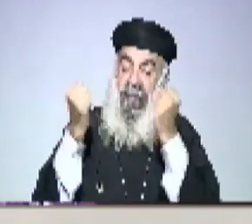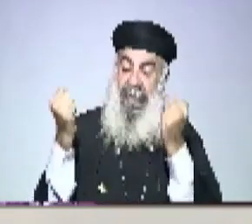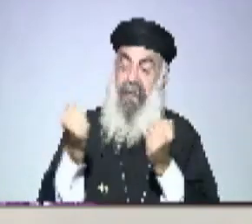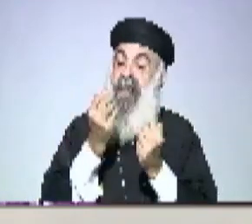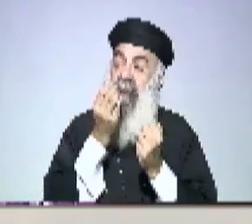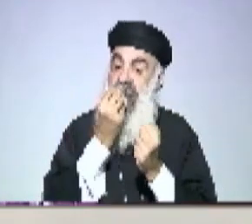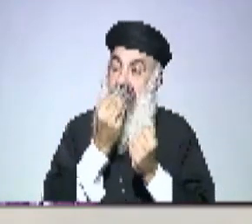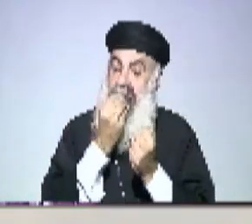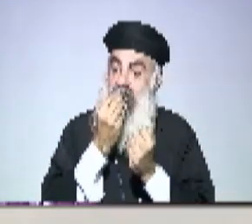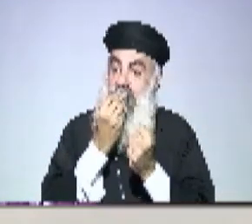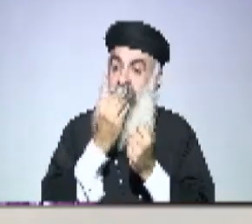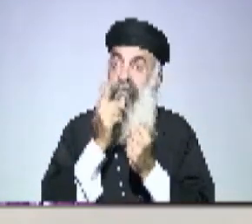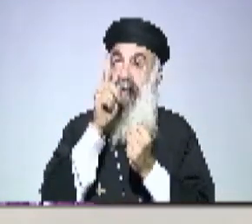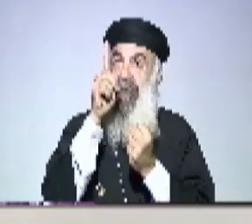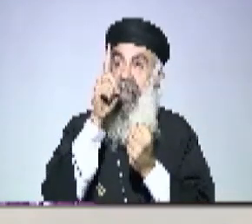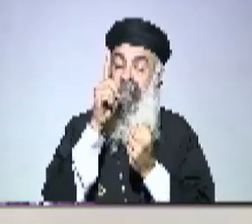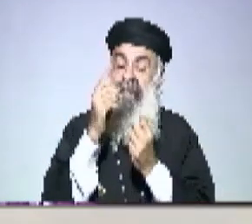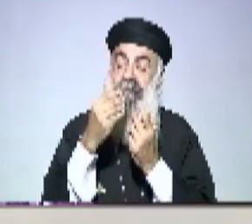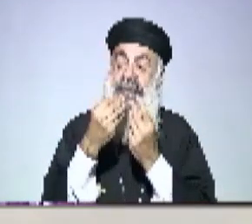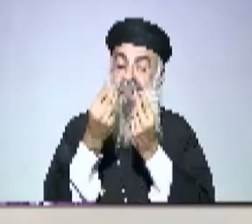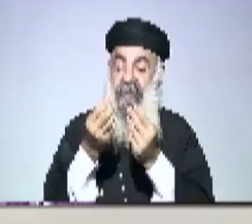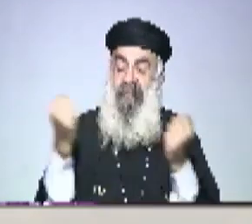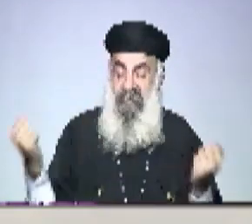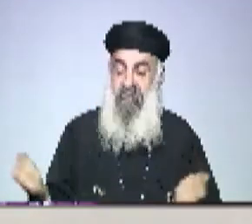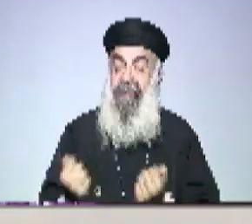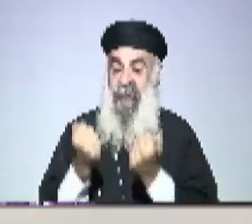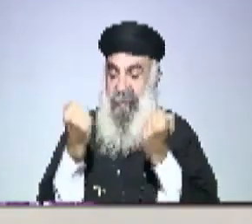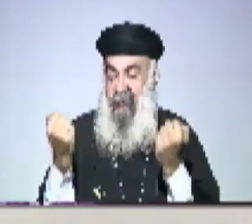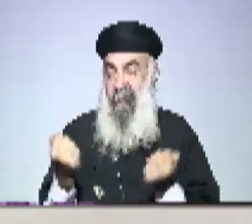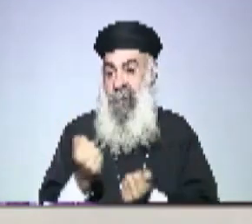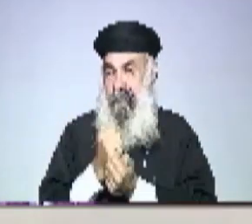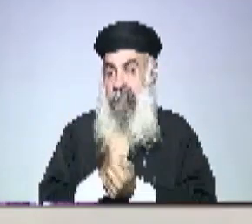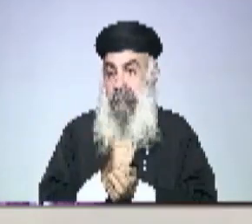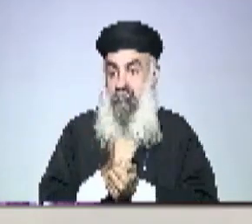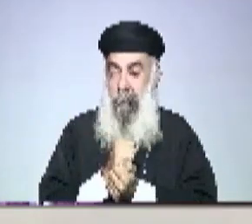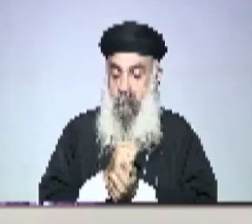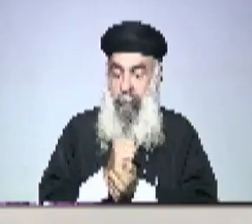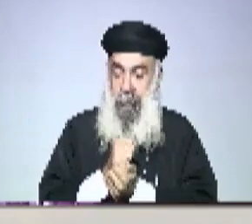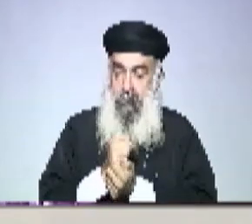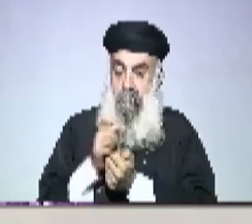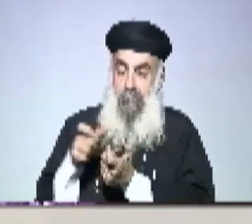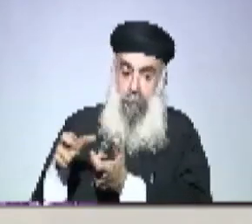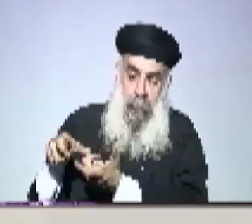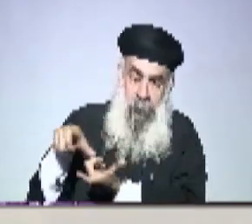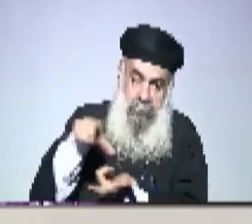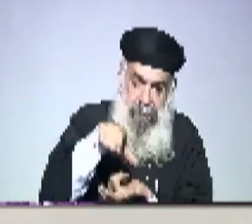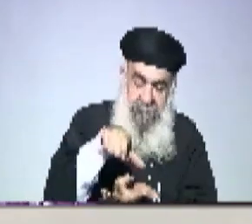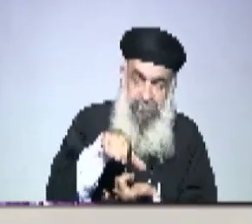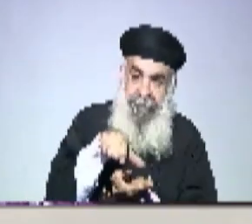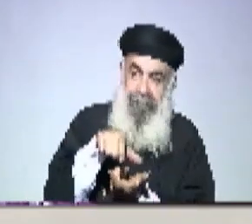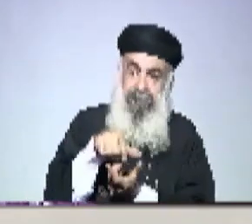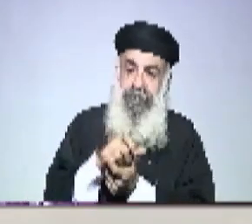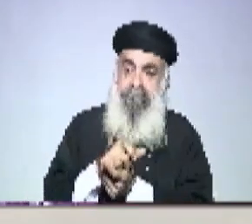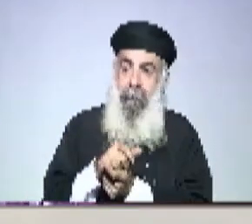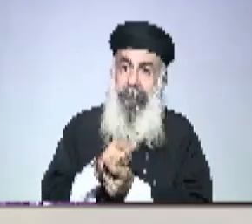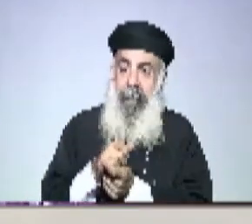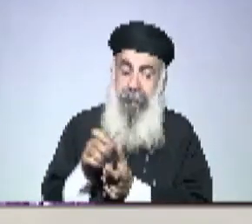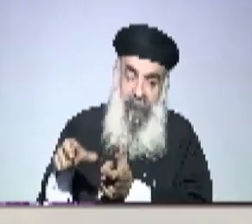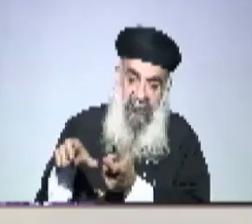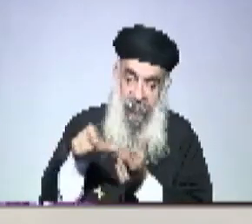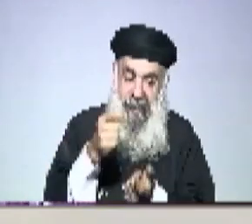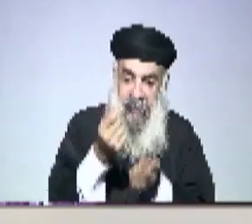طعامهم لانك هكذا تعدها اروي اتلامها اروي اللي هي اروي